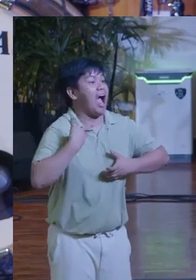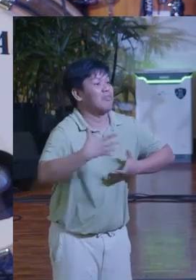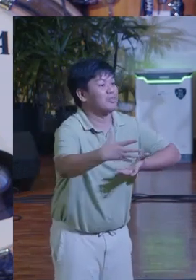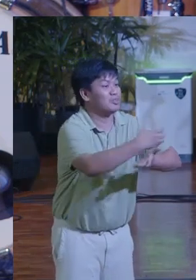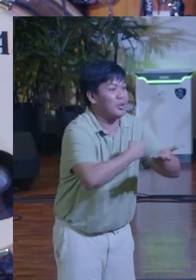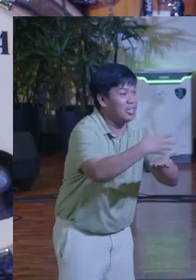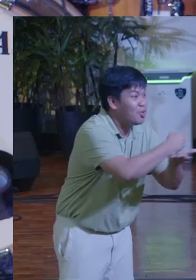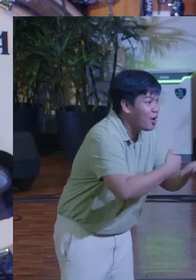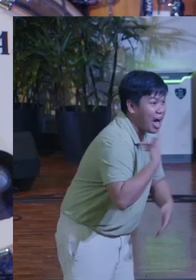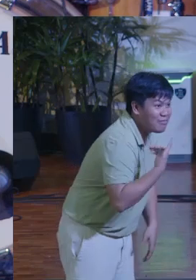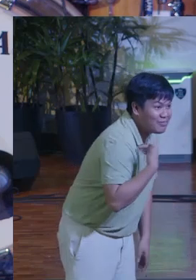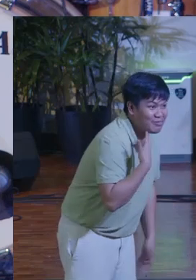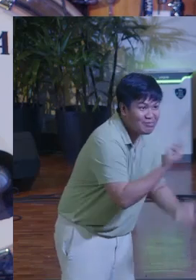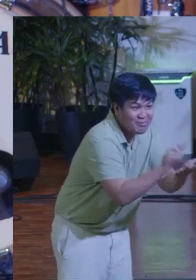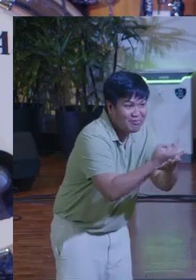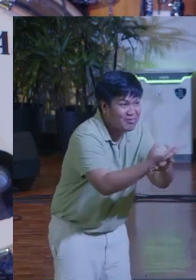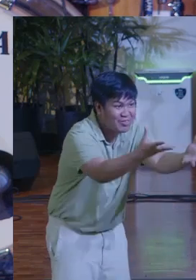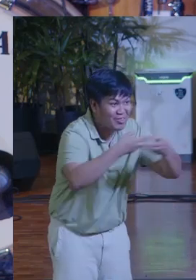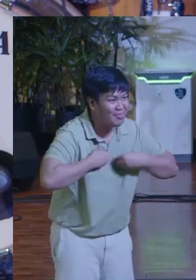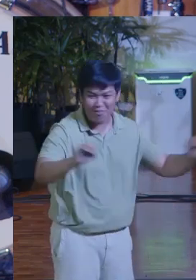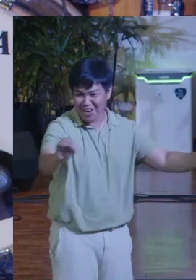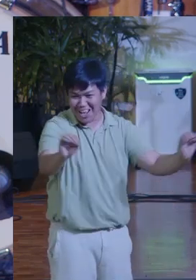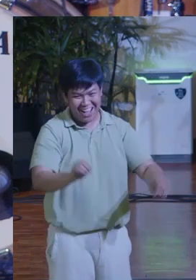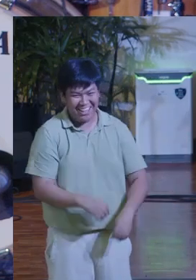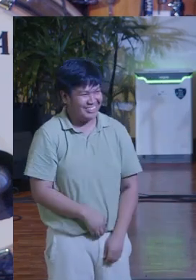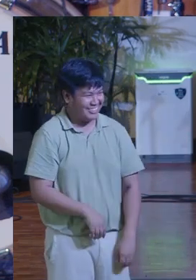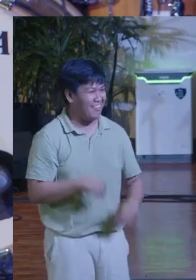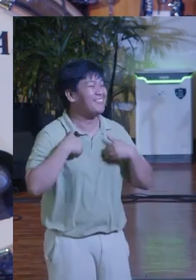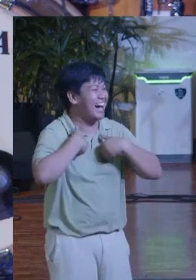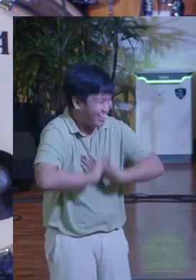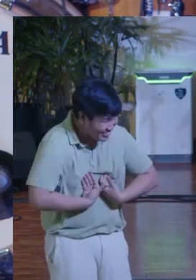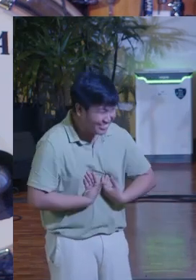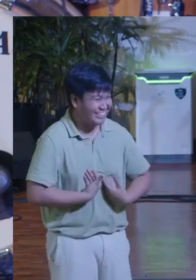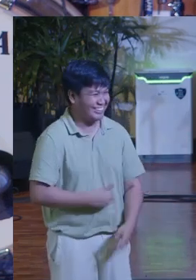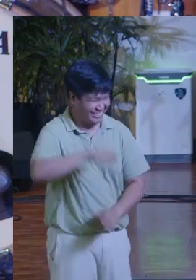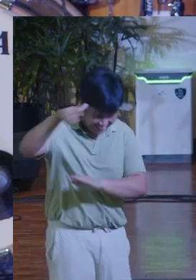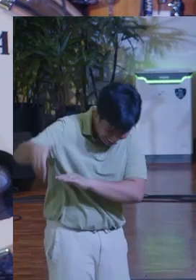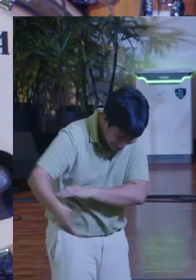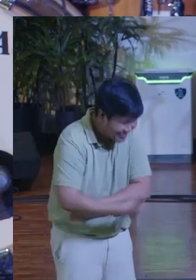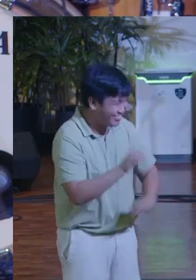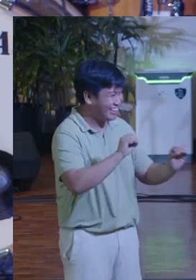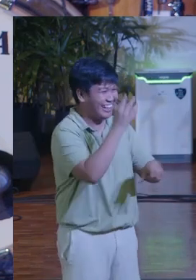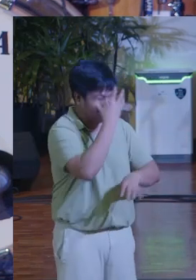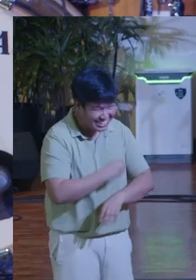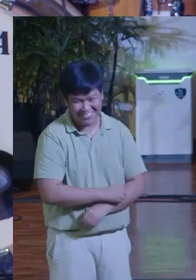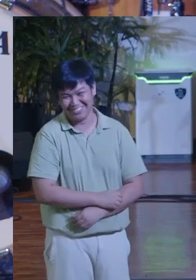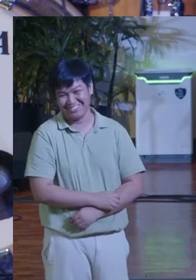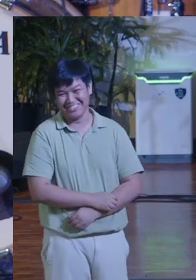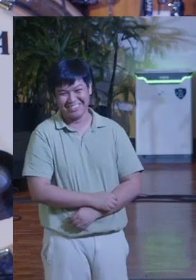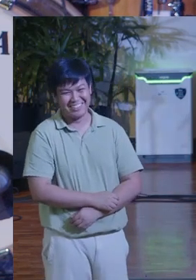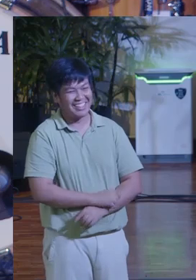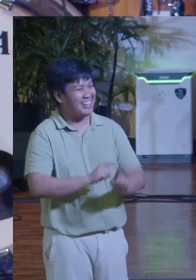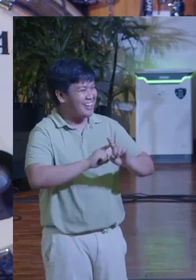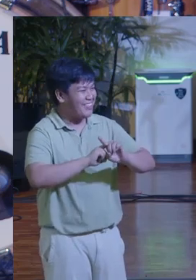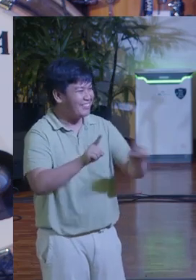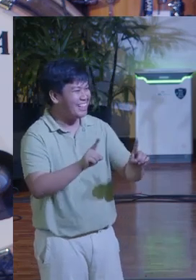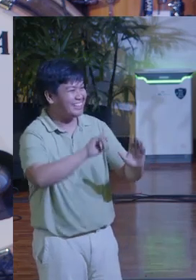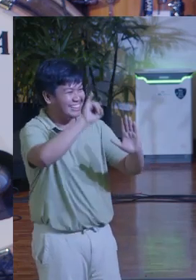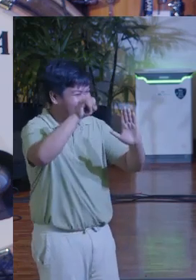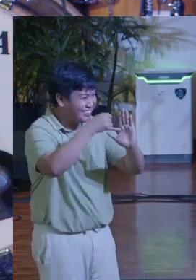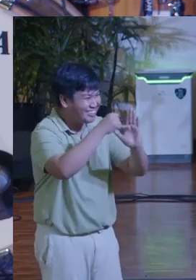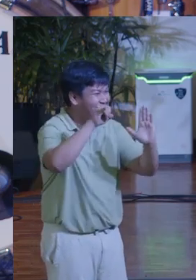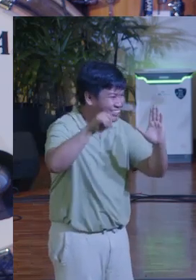sweldo? Wala, di ba? Si Jochebed tumanggap. Dahil grabe ang ginawa ng Panginoon